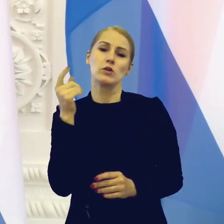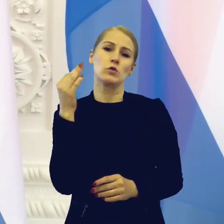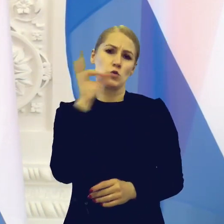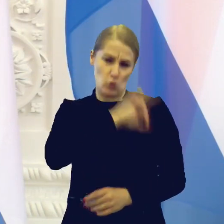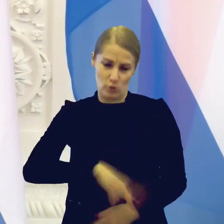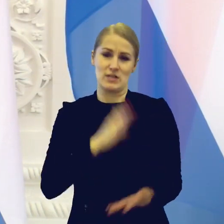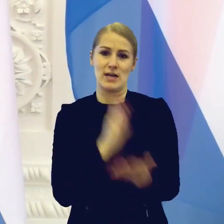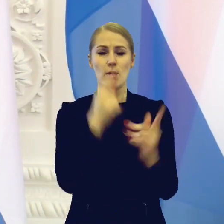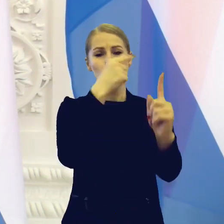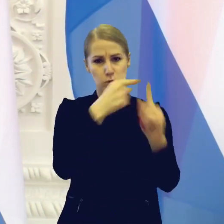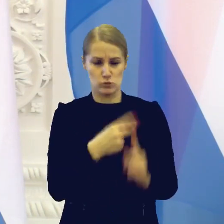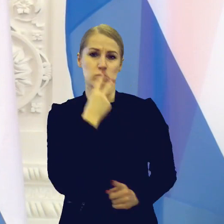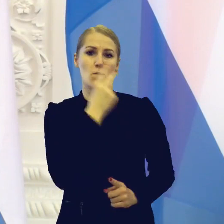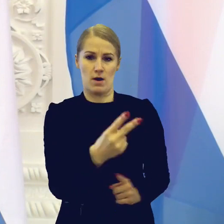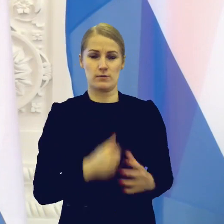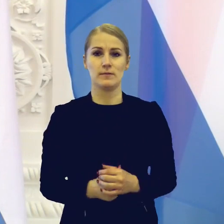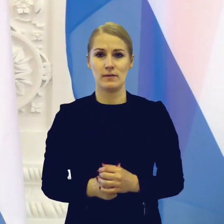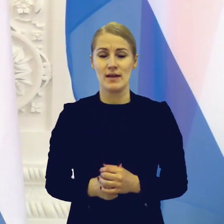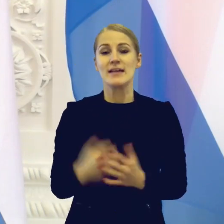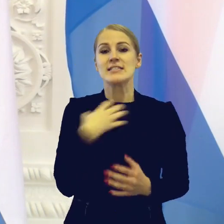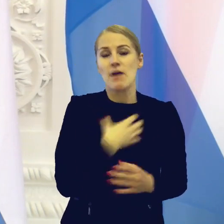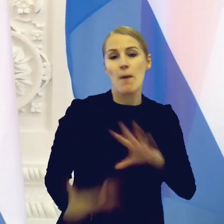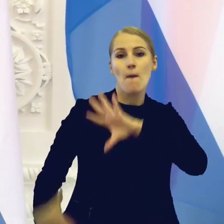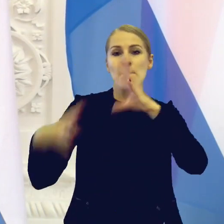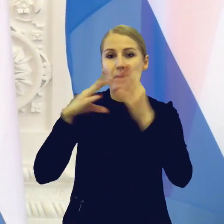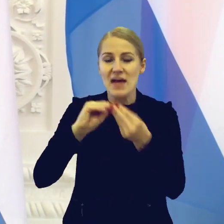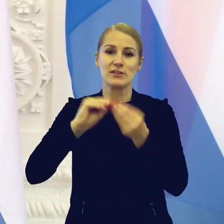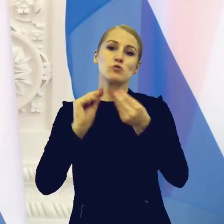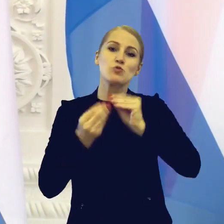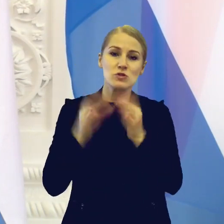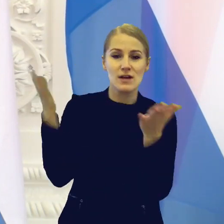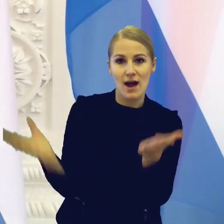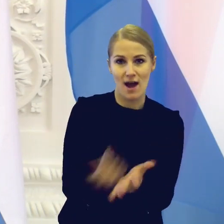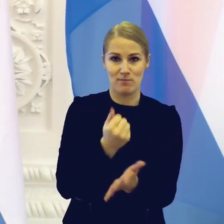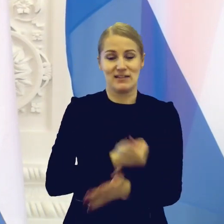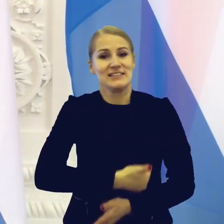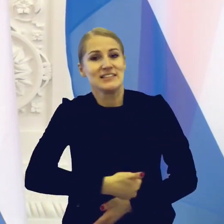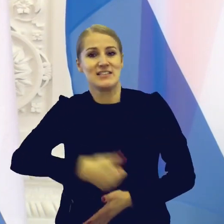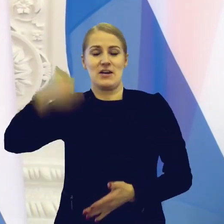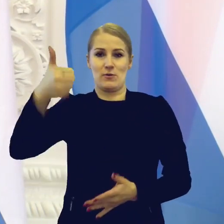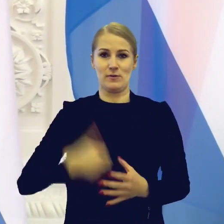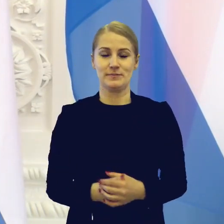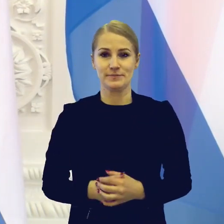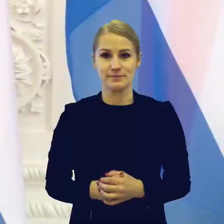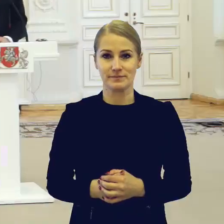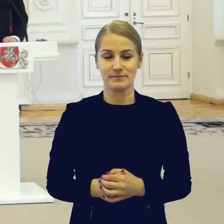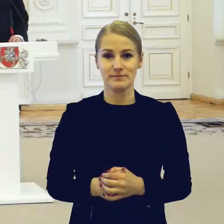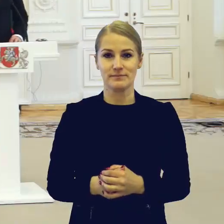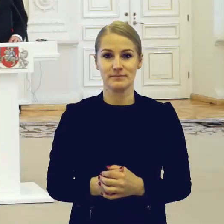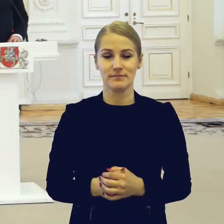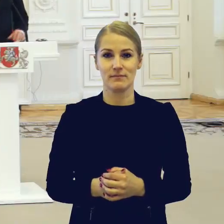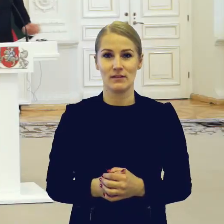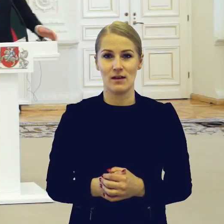labai pažangus ir kompromisinis, siekiant užtikrinti, kad padarytume kiek galima daugiau, kad Ukraina greičiau taptų Europos Sąjungos narė. Aš prisimenu